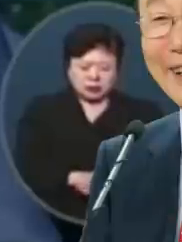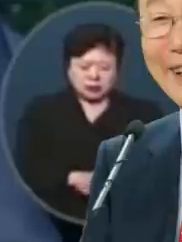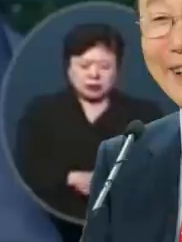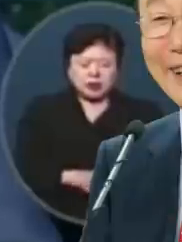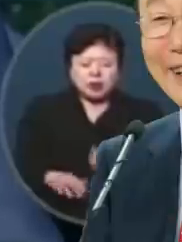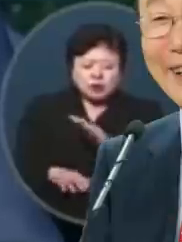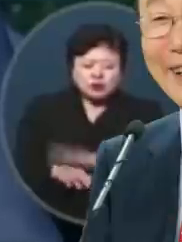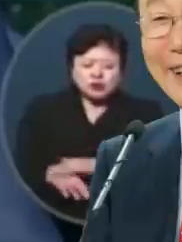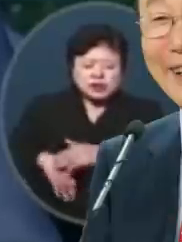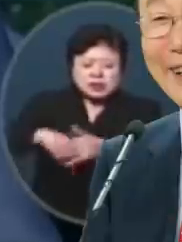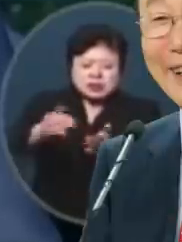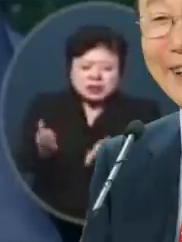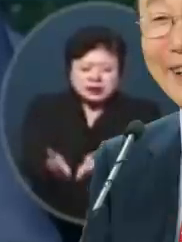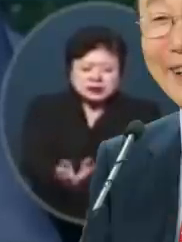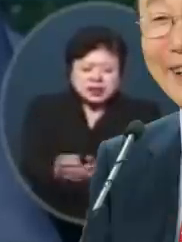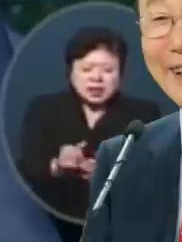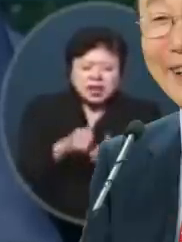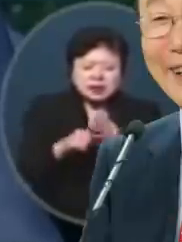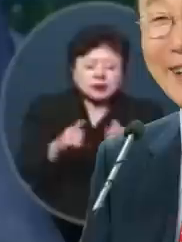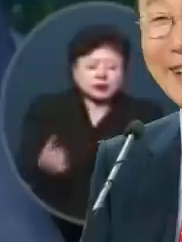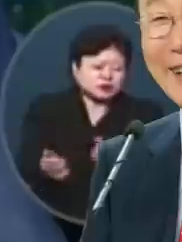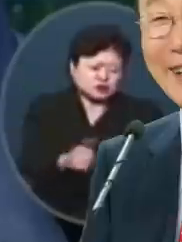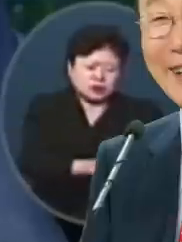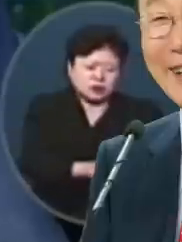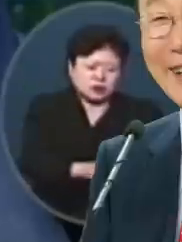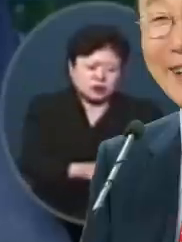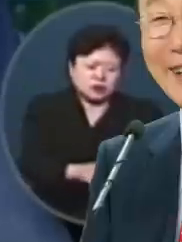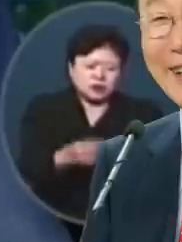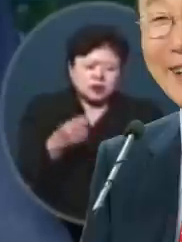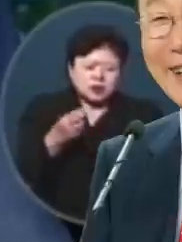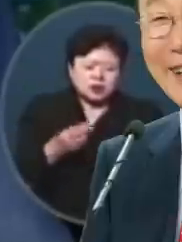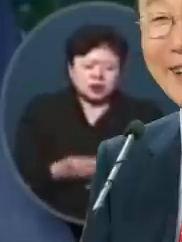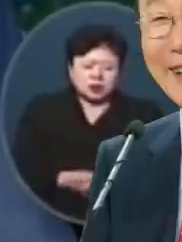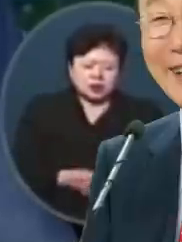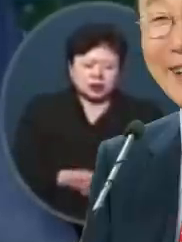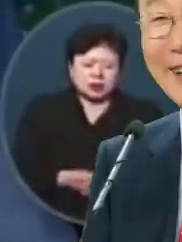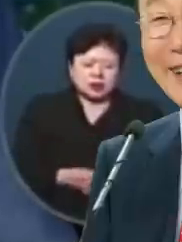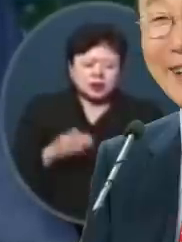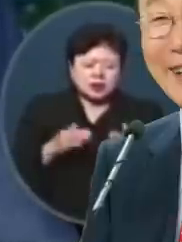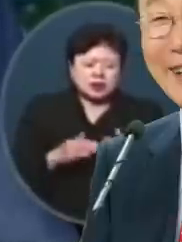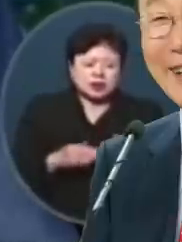죽어가요. 우리 아버님이 삼남면 교동리의